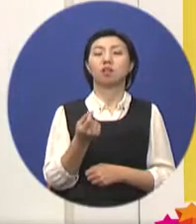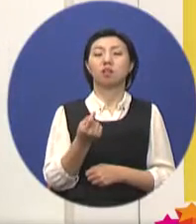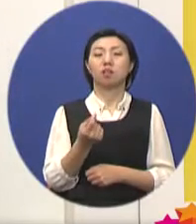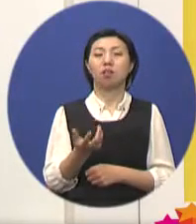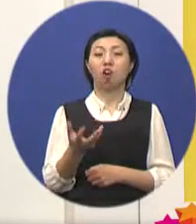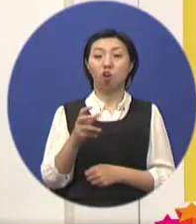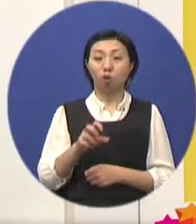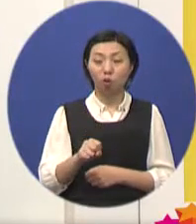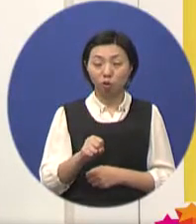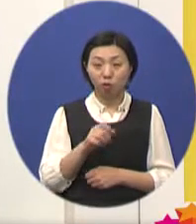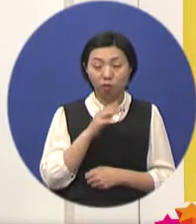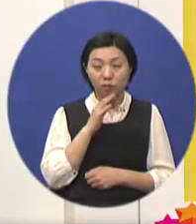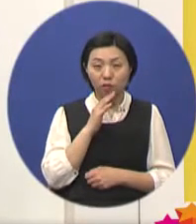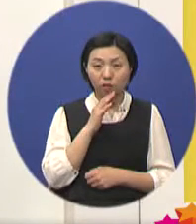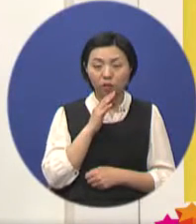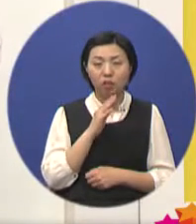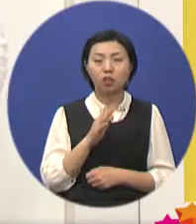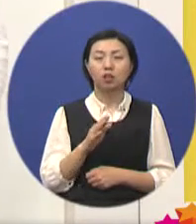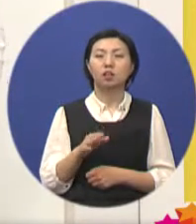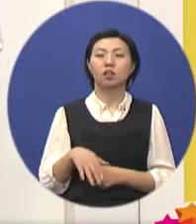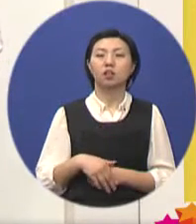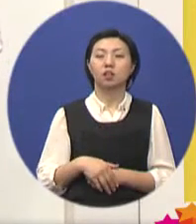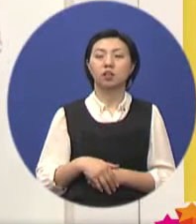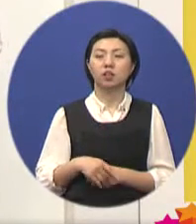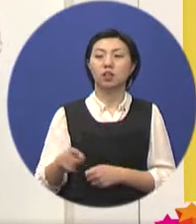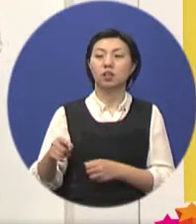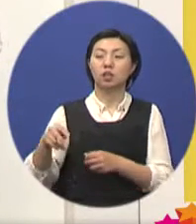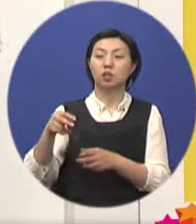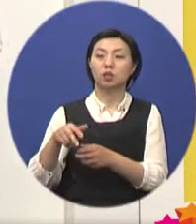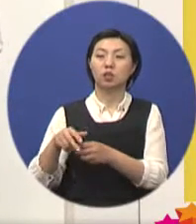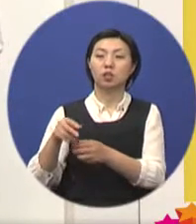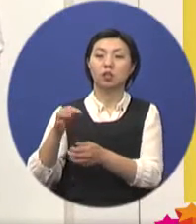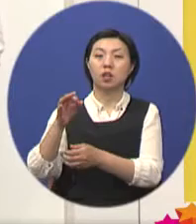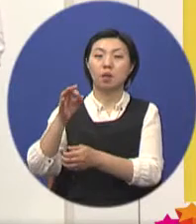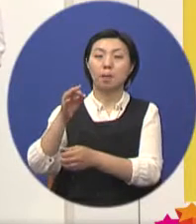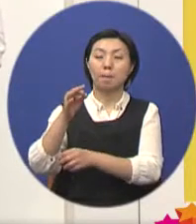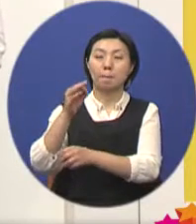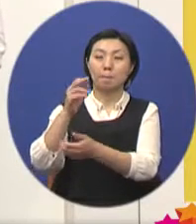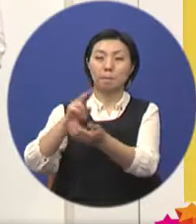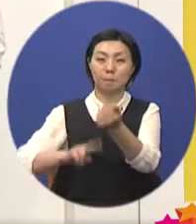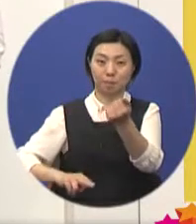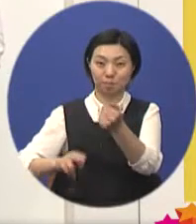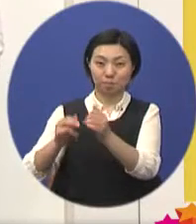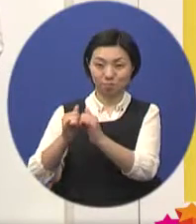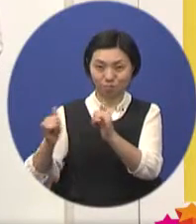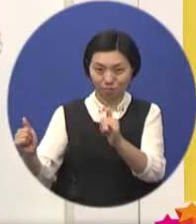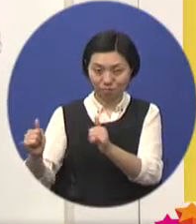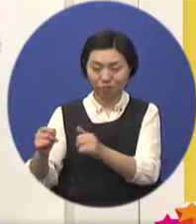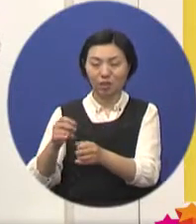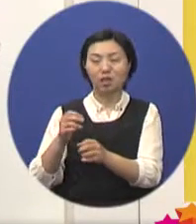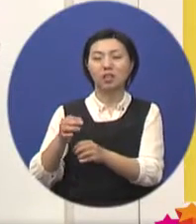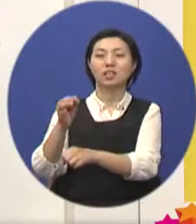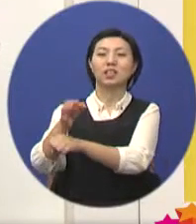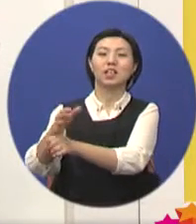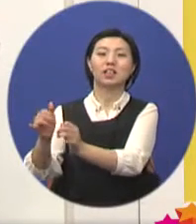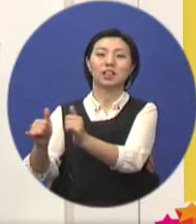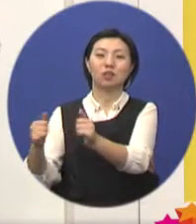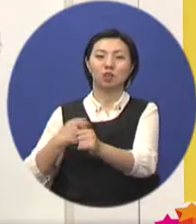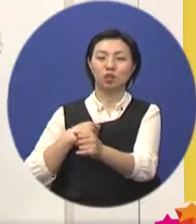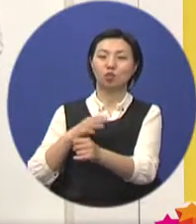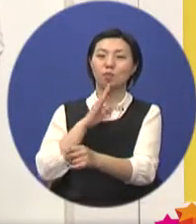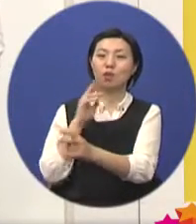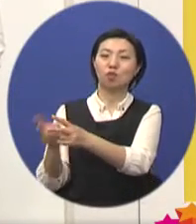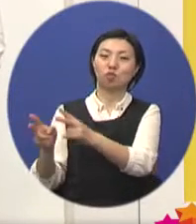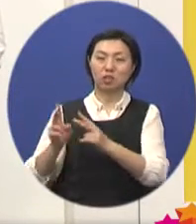억단위도 하셨어요? 예, 직거래 이제 그 직접 그 소비자들한테. 근데 뭐 조금 하셨다 그래요. 많이 하셨네. 예. 지난번에 어디 사시는